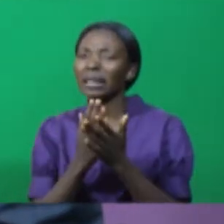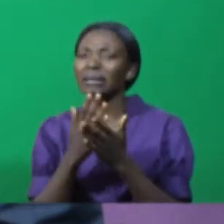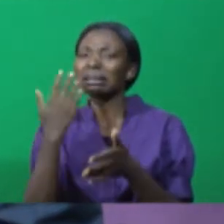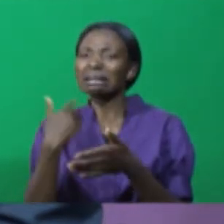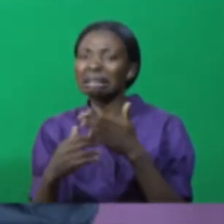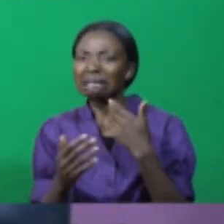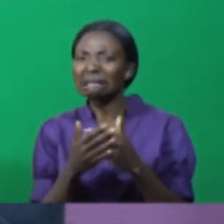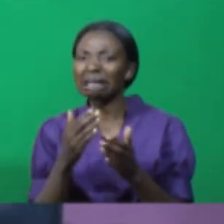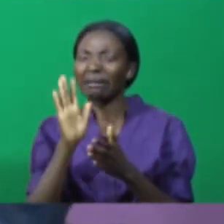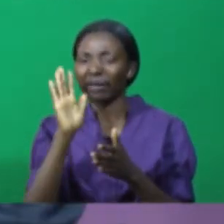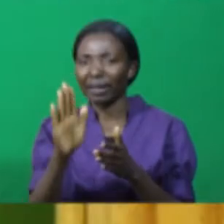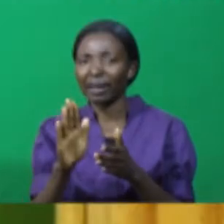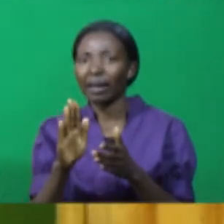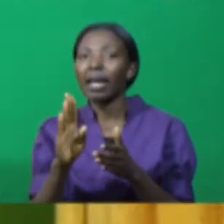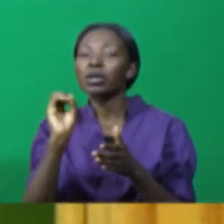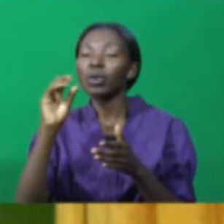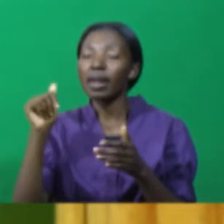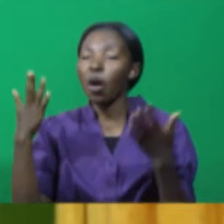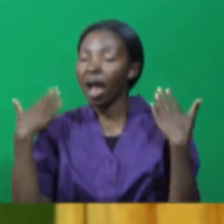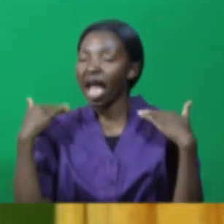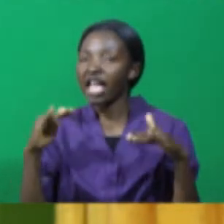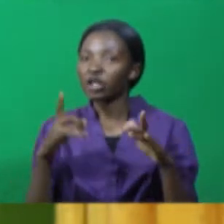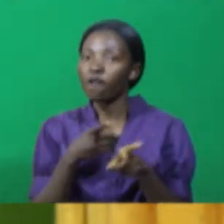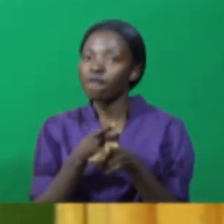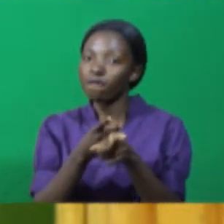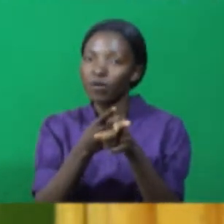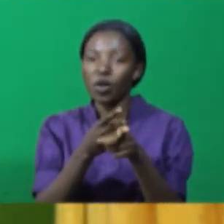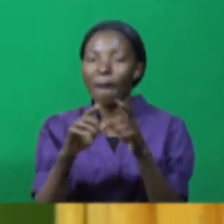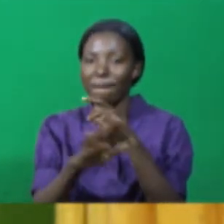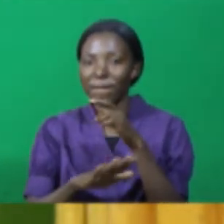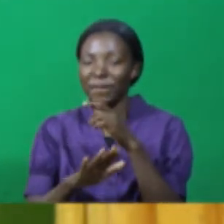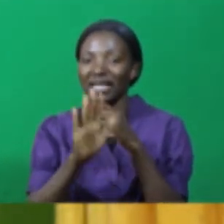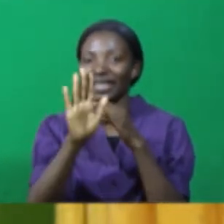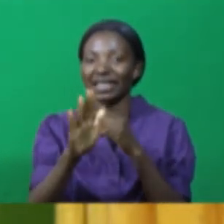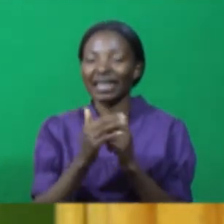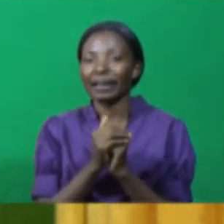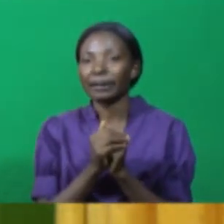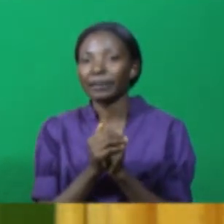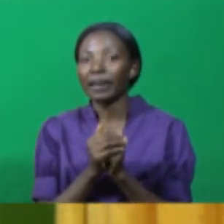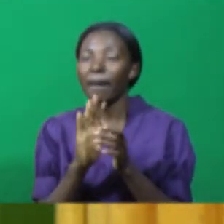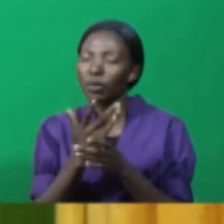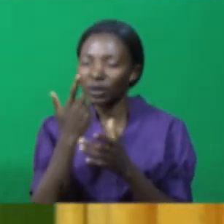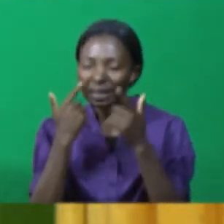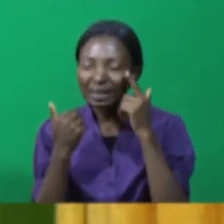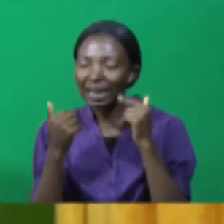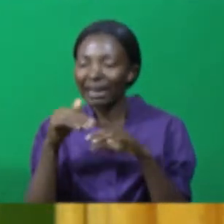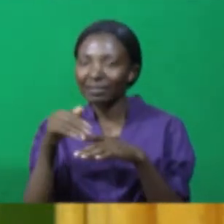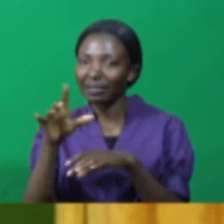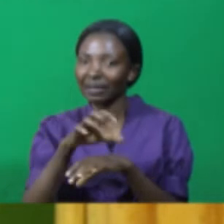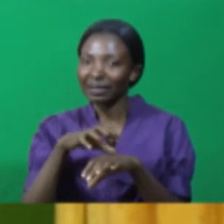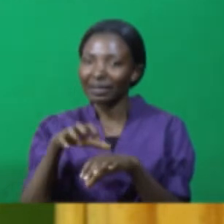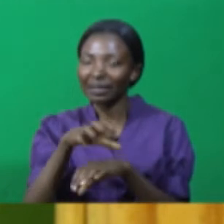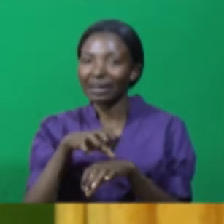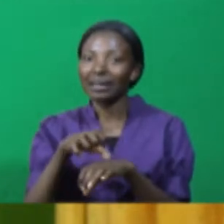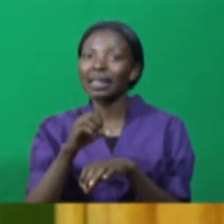vakumushungurudza vamudzingirira. Saka ngirozi yakamuteera kurenje kwaatizira kwaachichema. Ndobva yano muti nodzokera